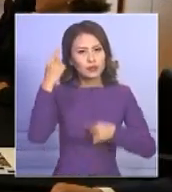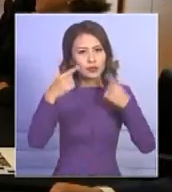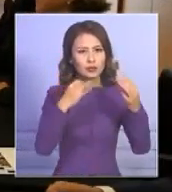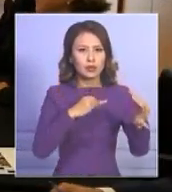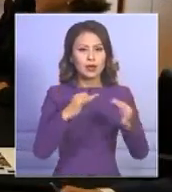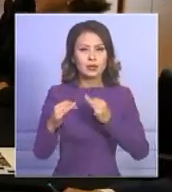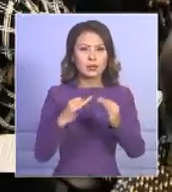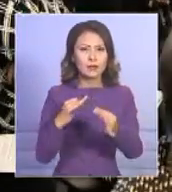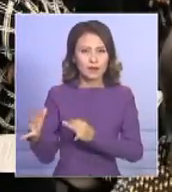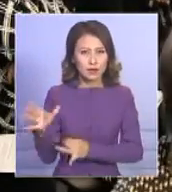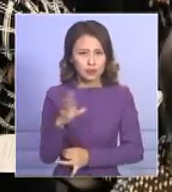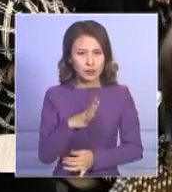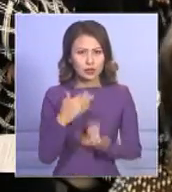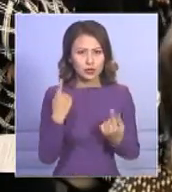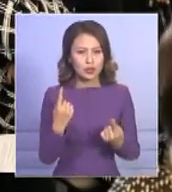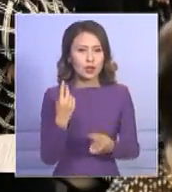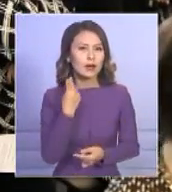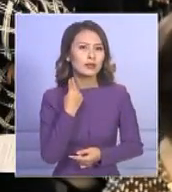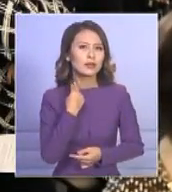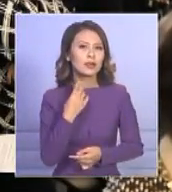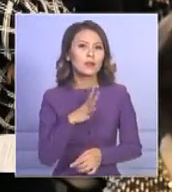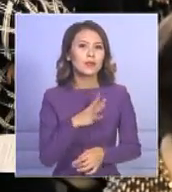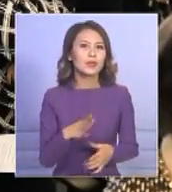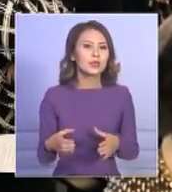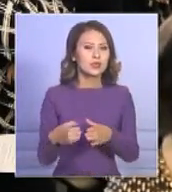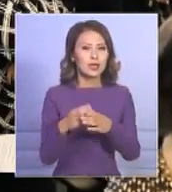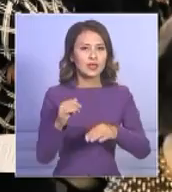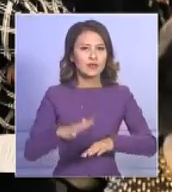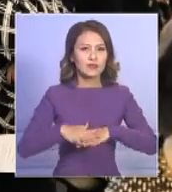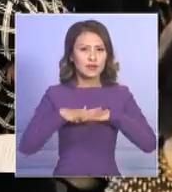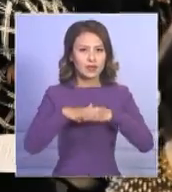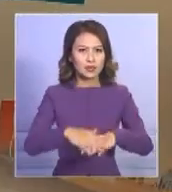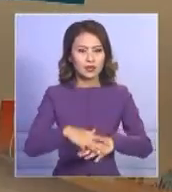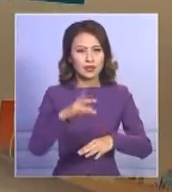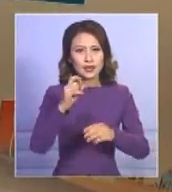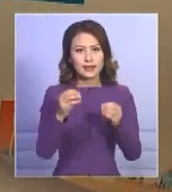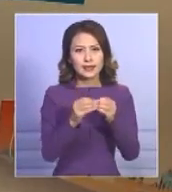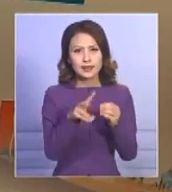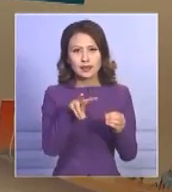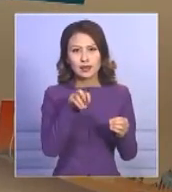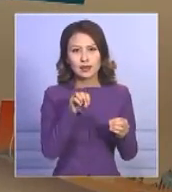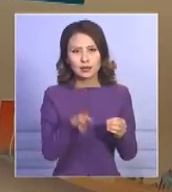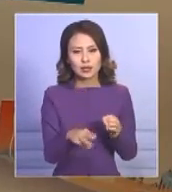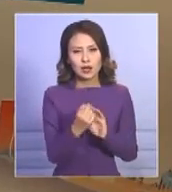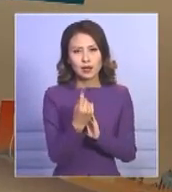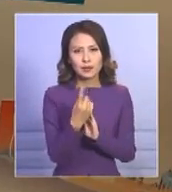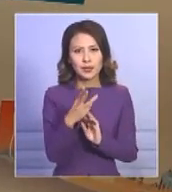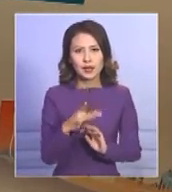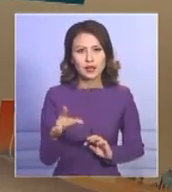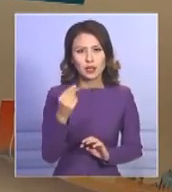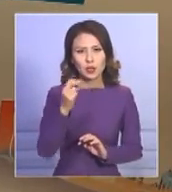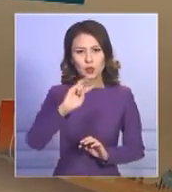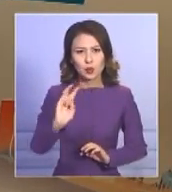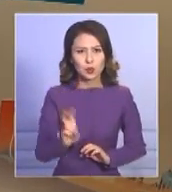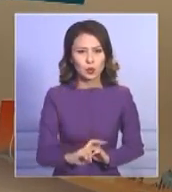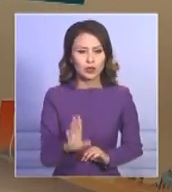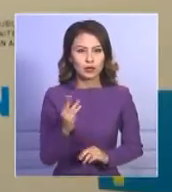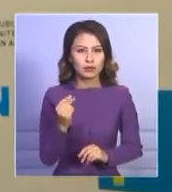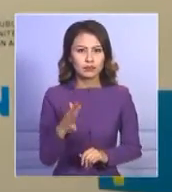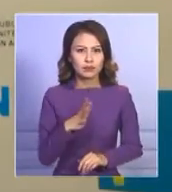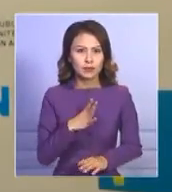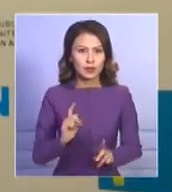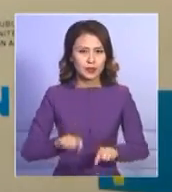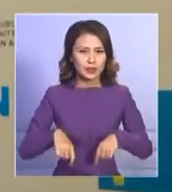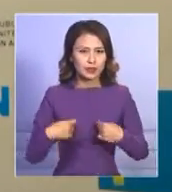салды. Бүгінде Ұлыбритания Қазақстандағы ірі инвесторлардың бірі. 10 жыл ішінде олар 11 миллиард ақш долларынан астам қаржы құйды.